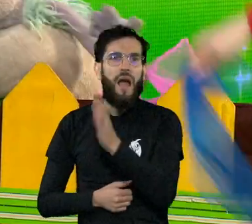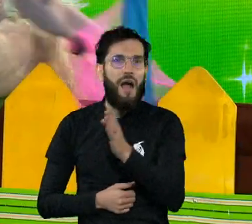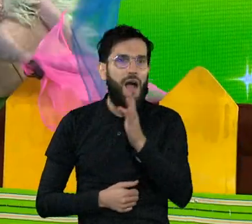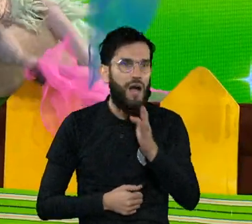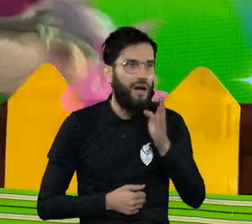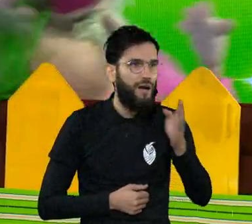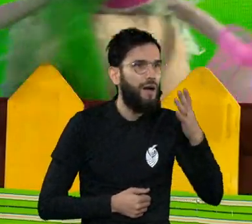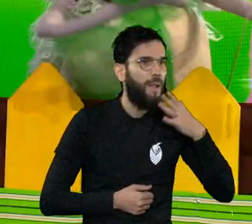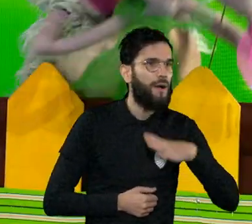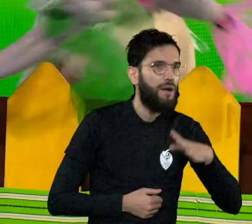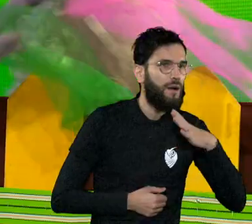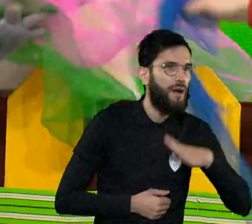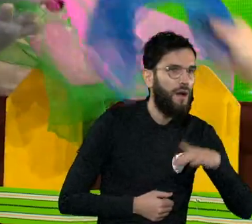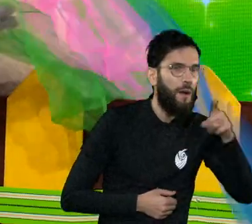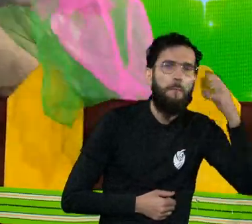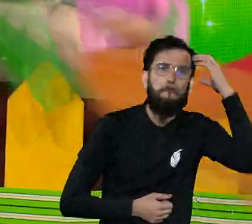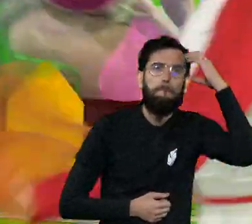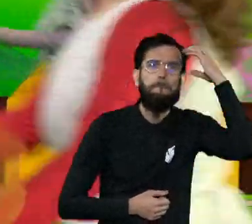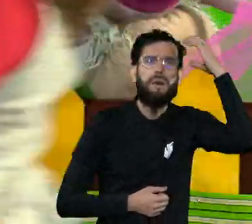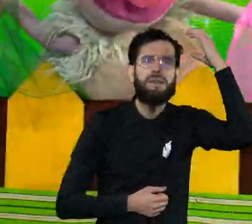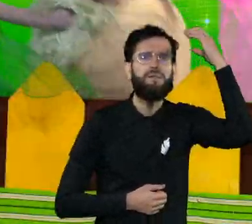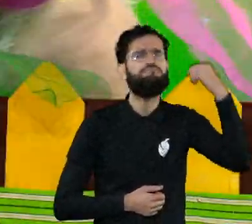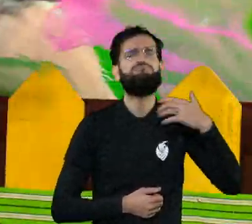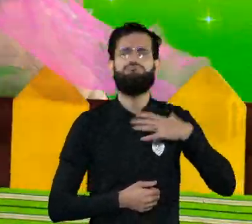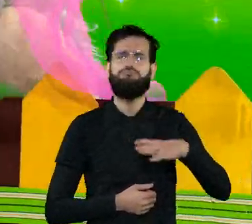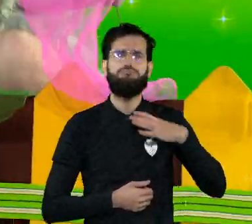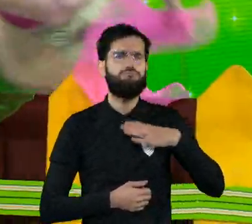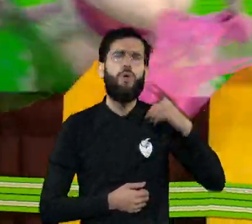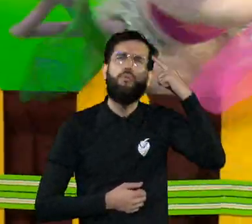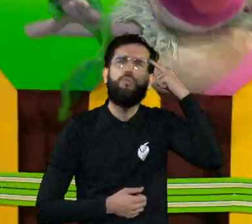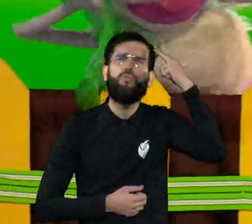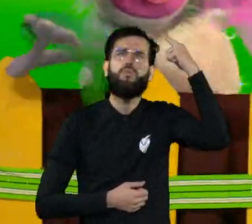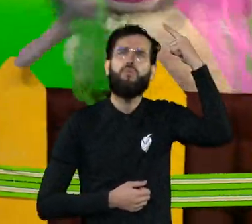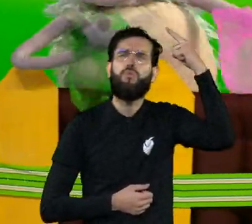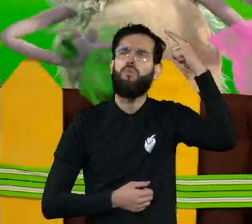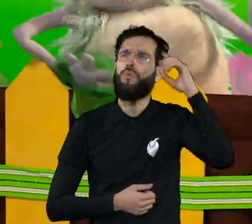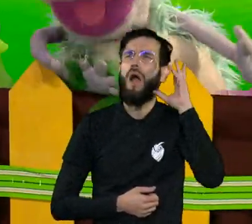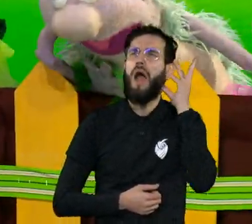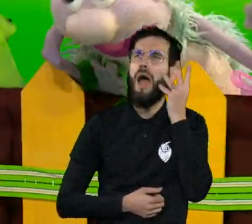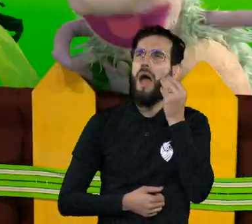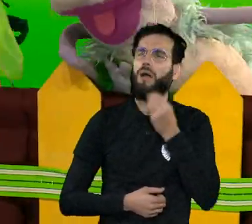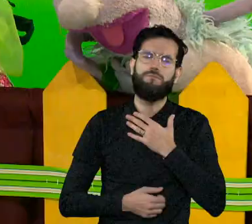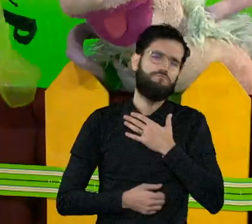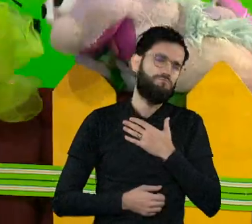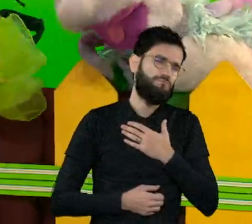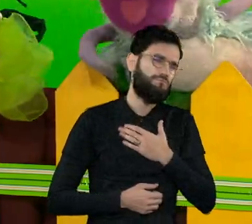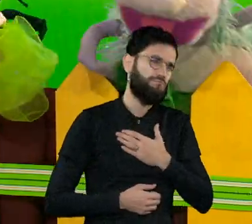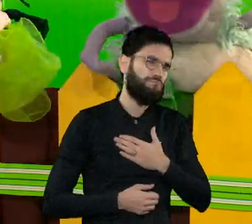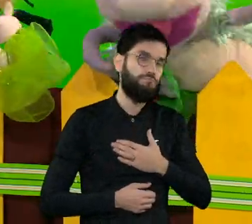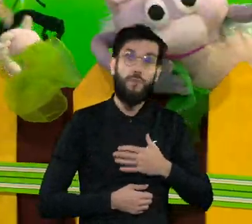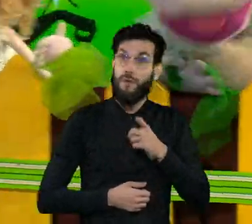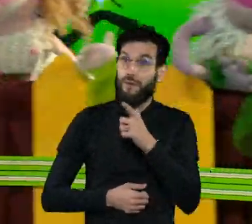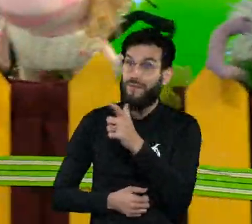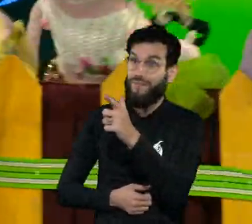byť princezná, krásna, múdra, ľúbezná. Z Rapunzel si